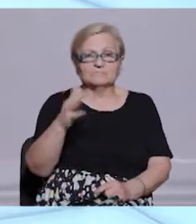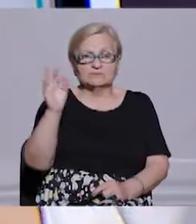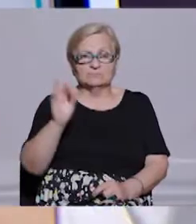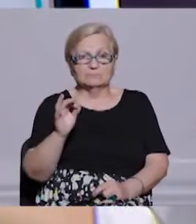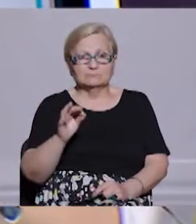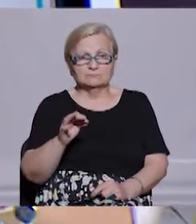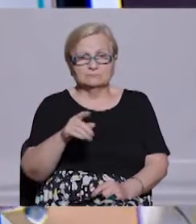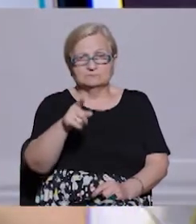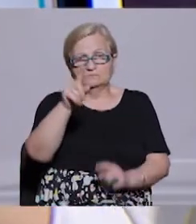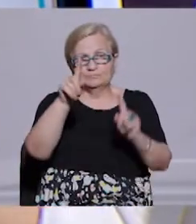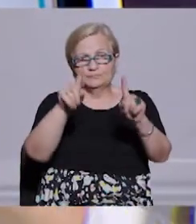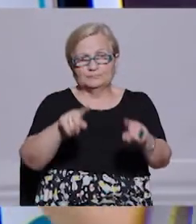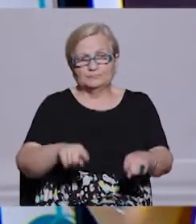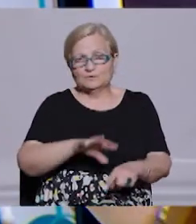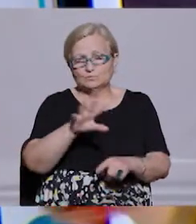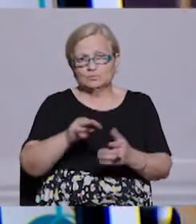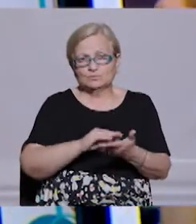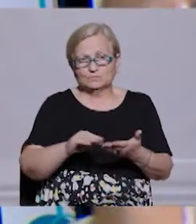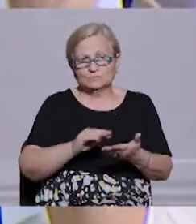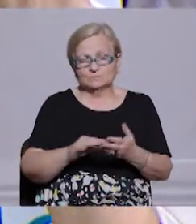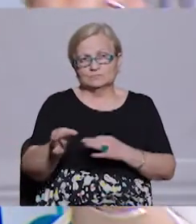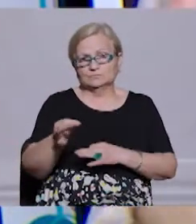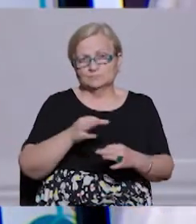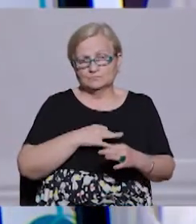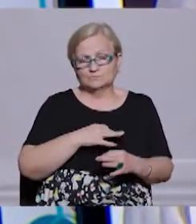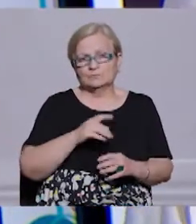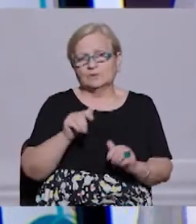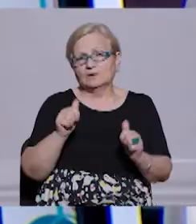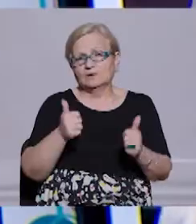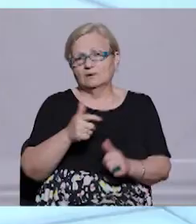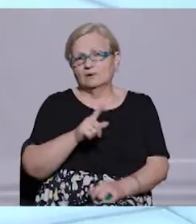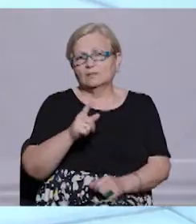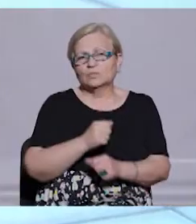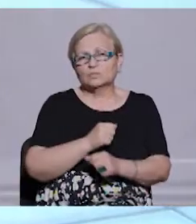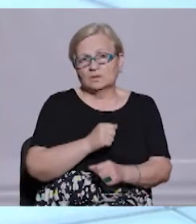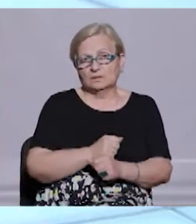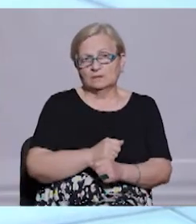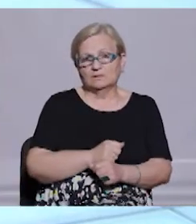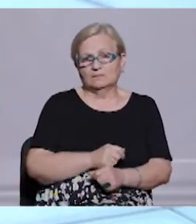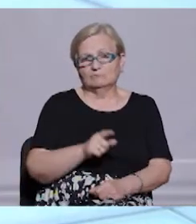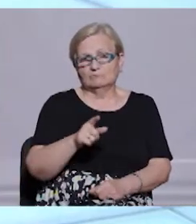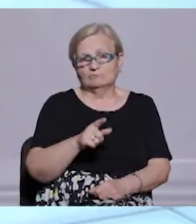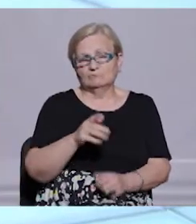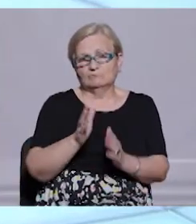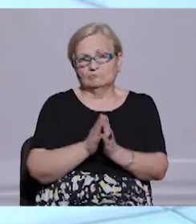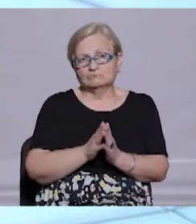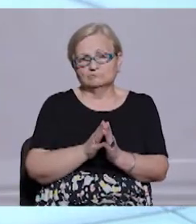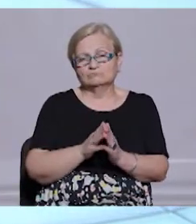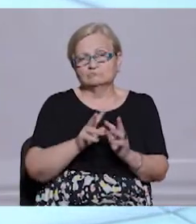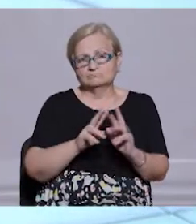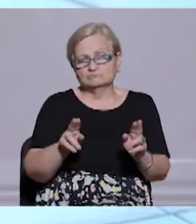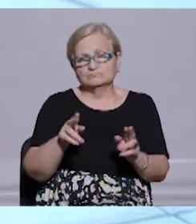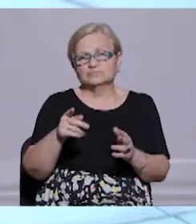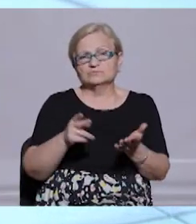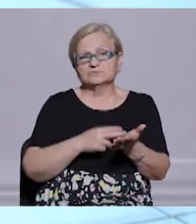პროცენტია? 0.4-1/5, 0.1-ის რამდენი პროცენტია? მსგავსი ტიპის საკითხები გთხოვთ ნახეთ